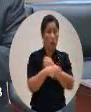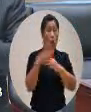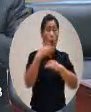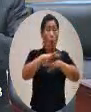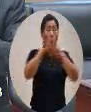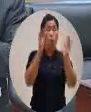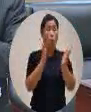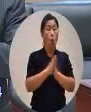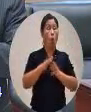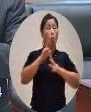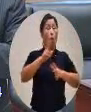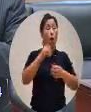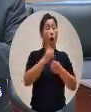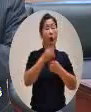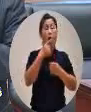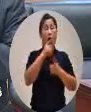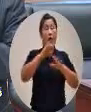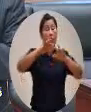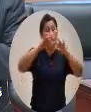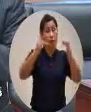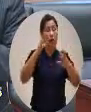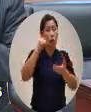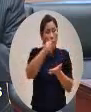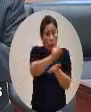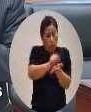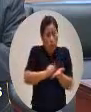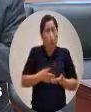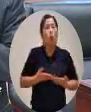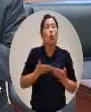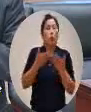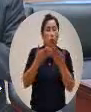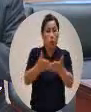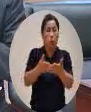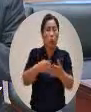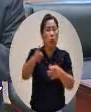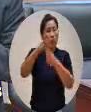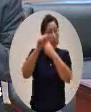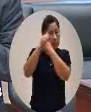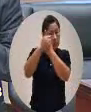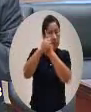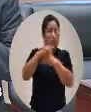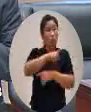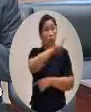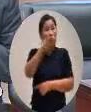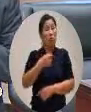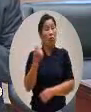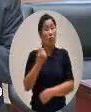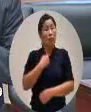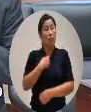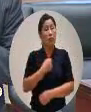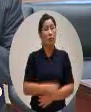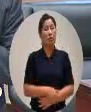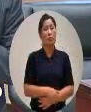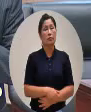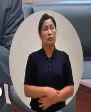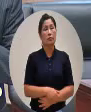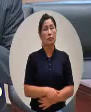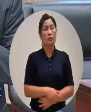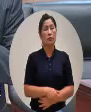完全講完就是講個大概然後用書面提給市長做參考大家都知道下一頁像